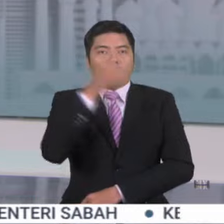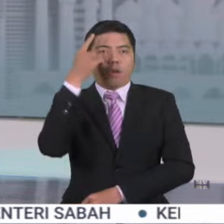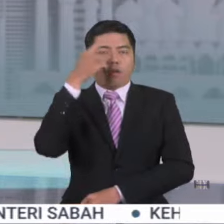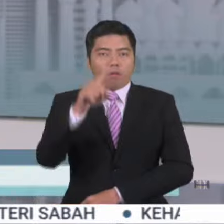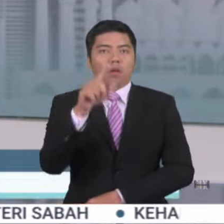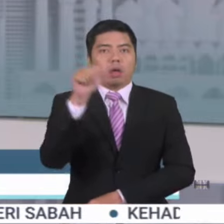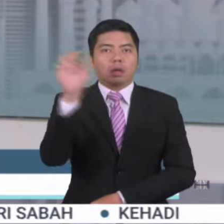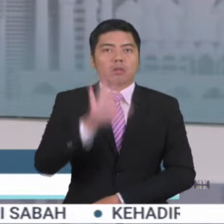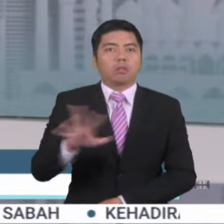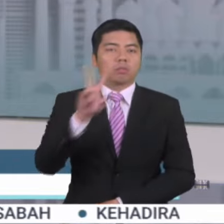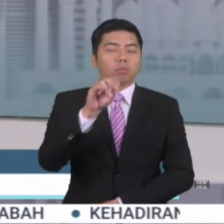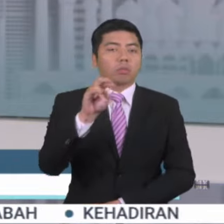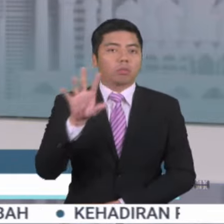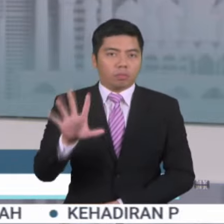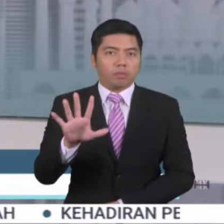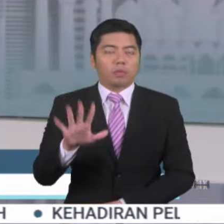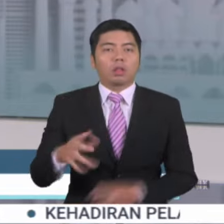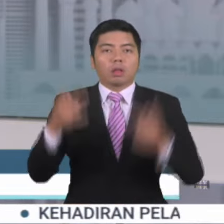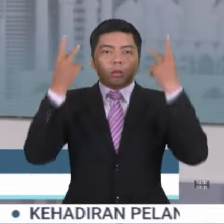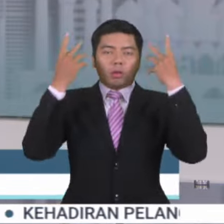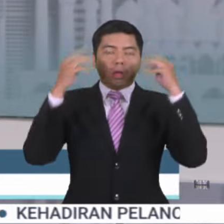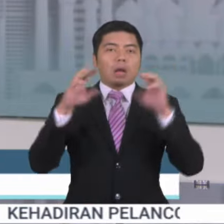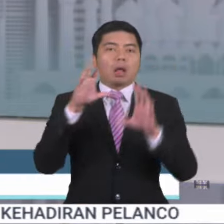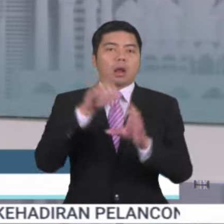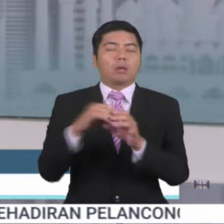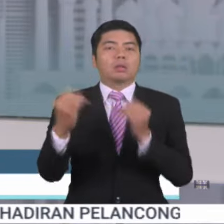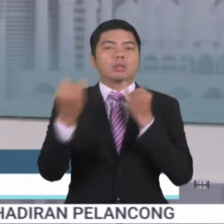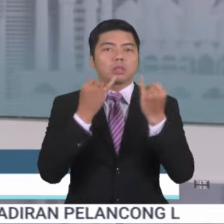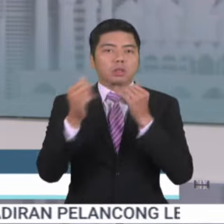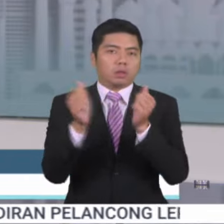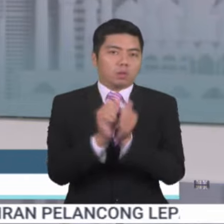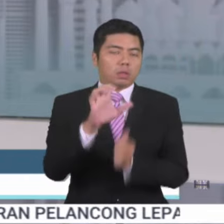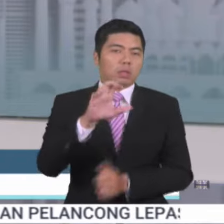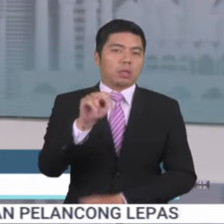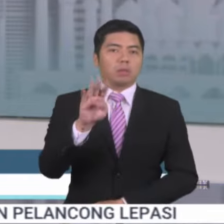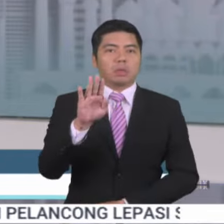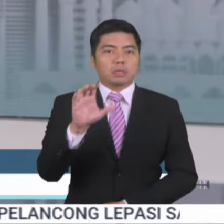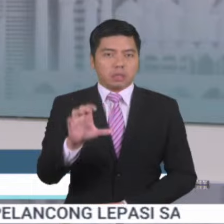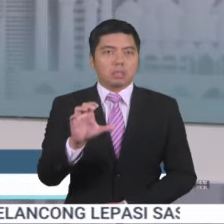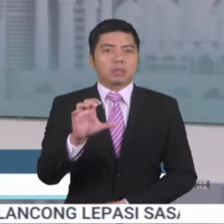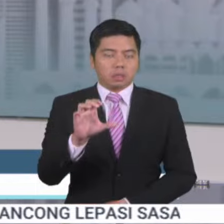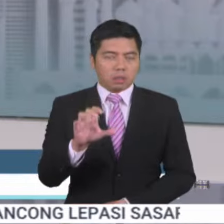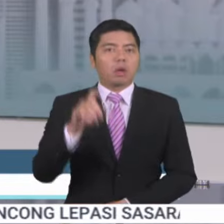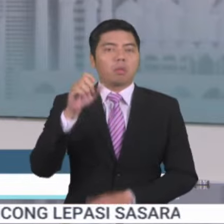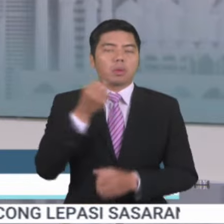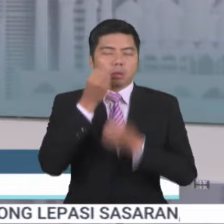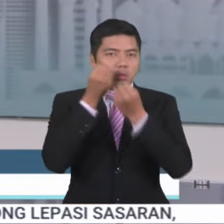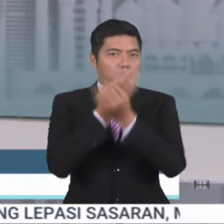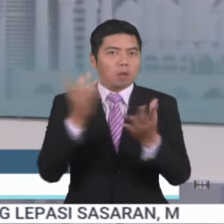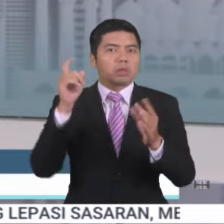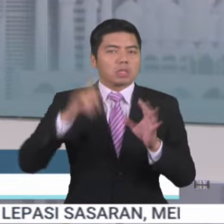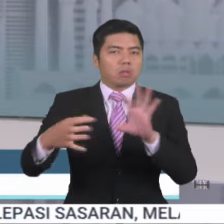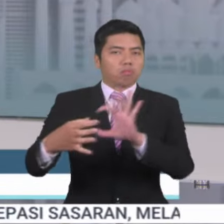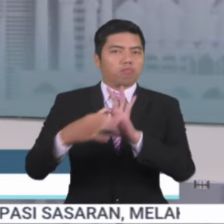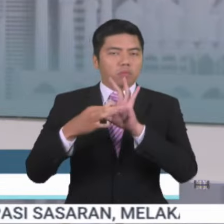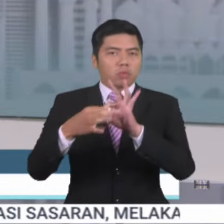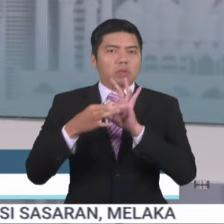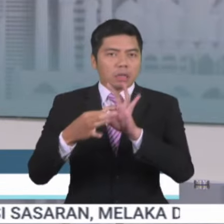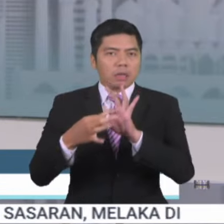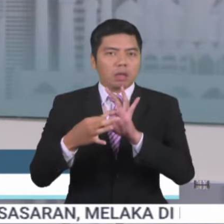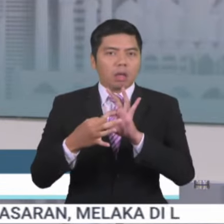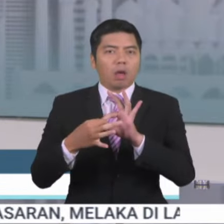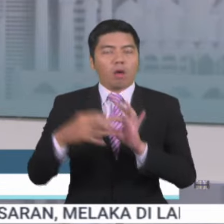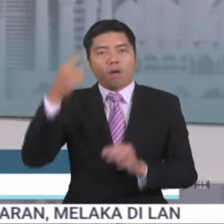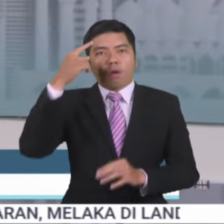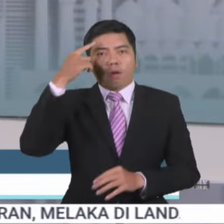ASEAN pada 2025. Perdana Menteri dalam temu bual bersama CNBC menekankan kepentingan kerjasama dan dialog yang